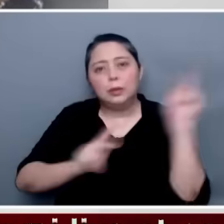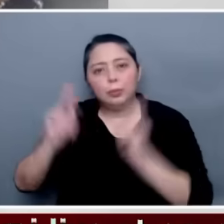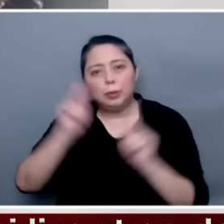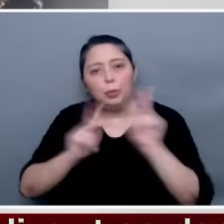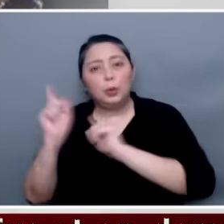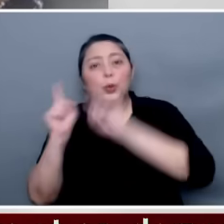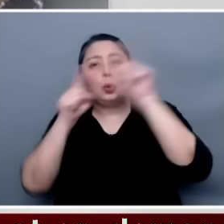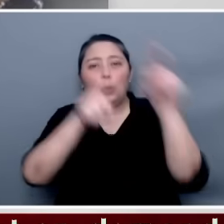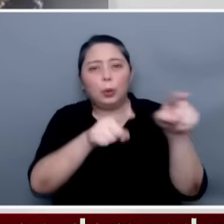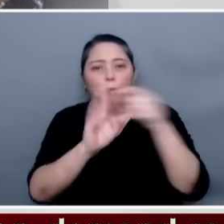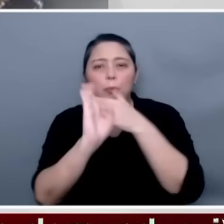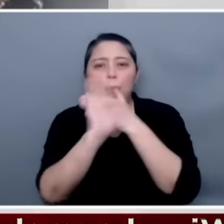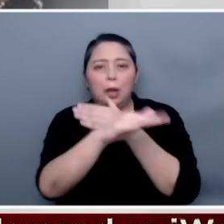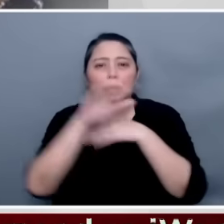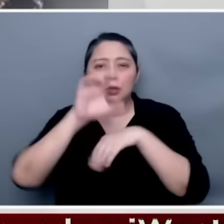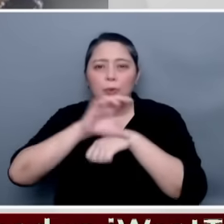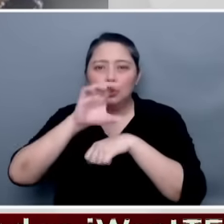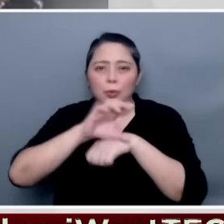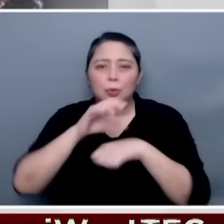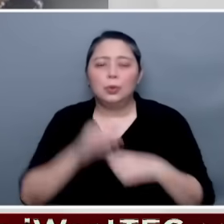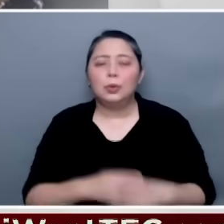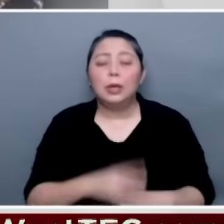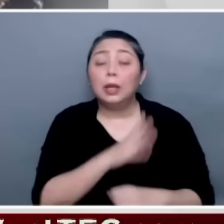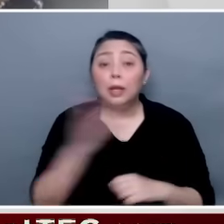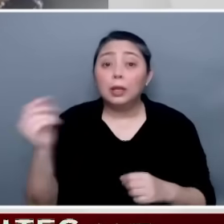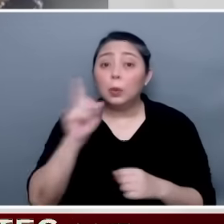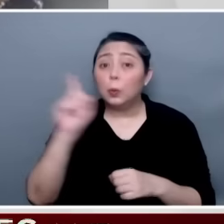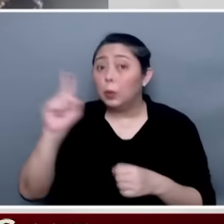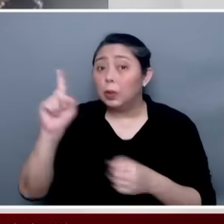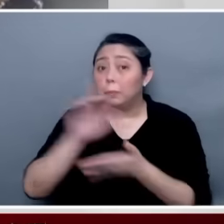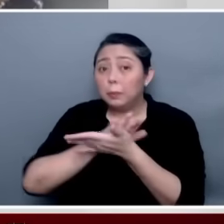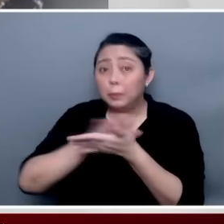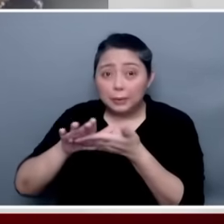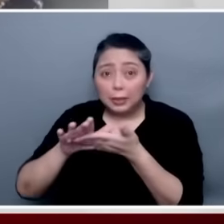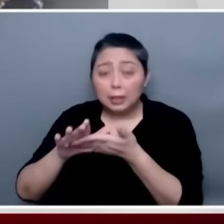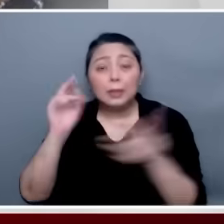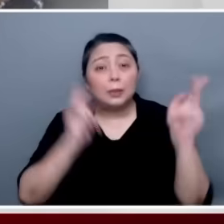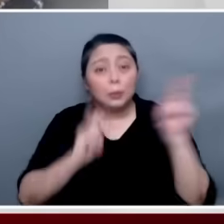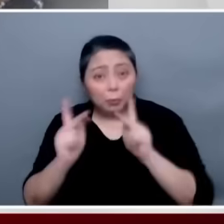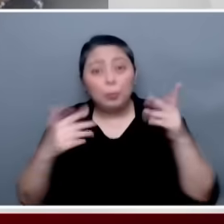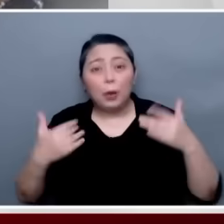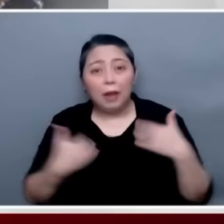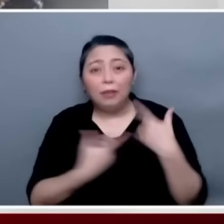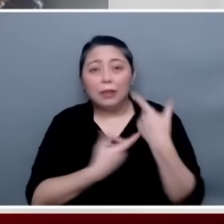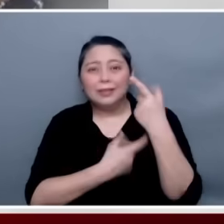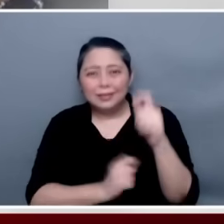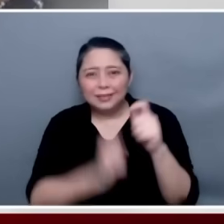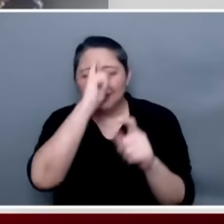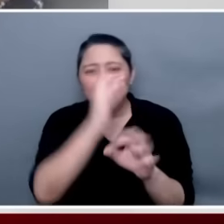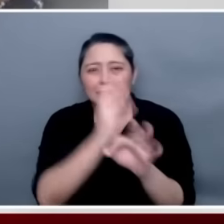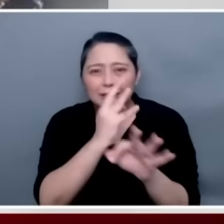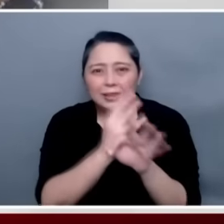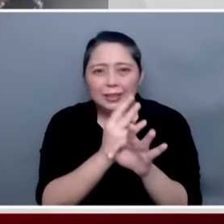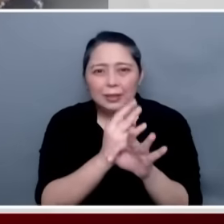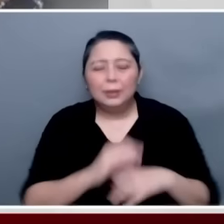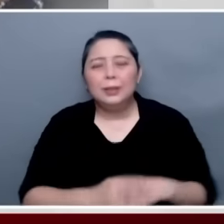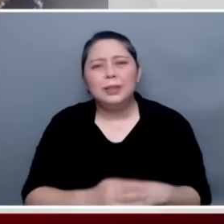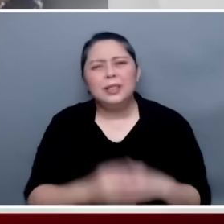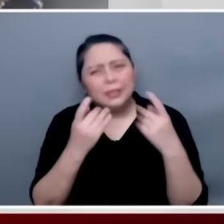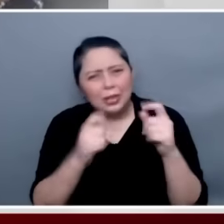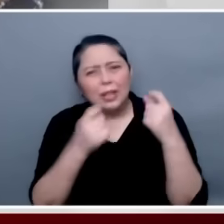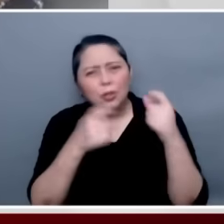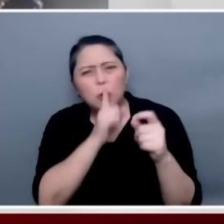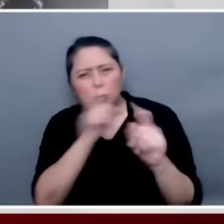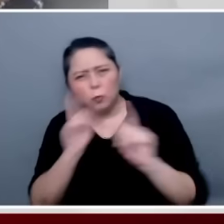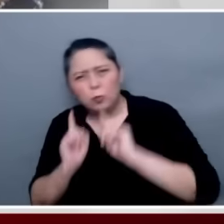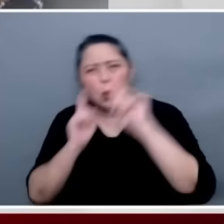nito ay yung mga deboto din naman ay talagang nagpupumilit na makapagsimba.